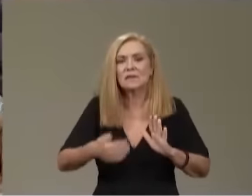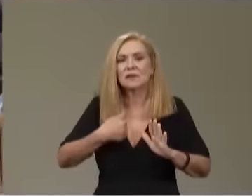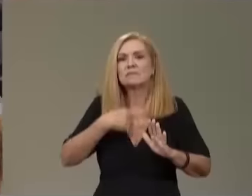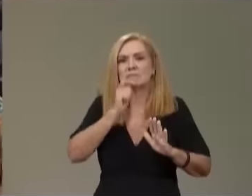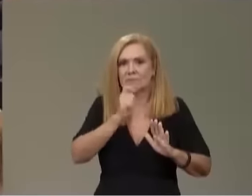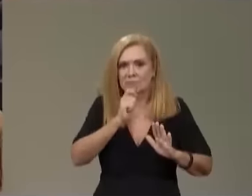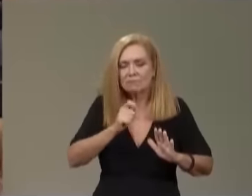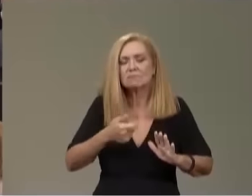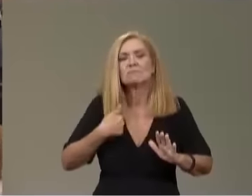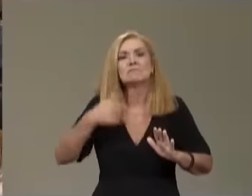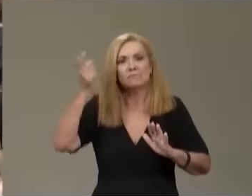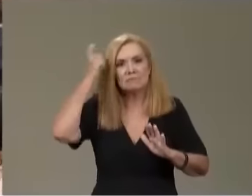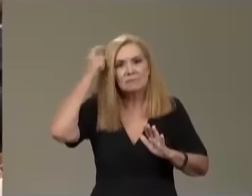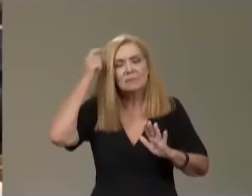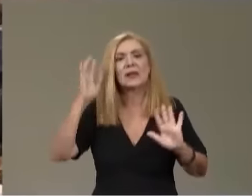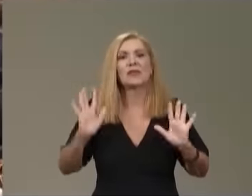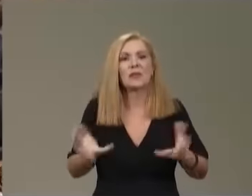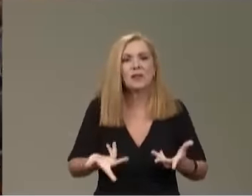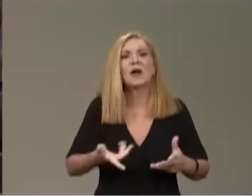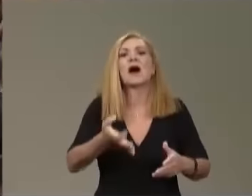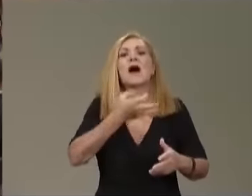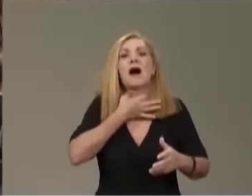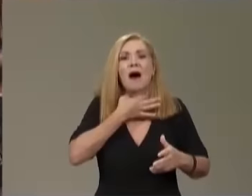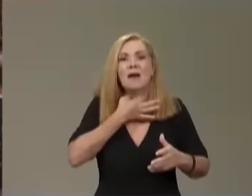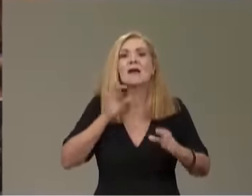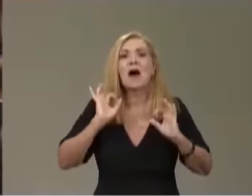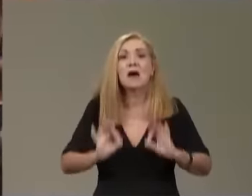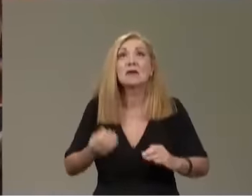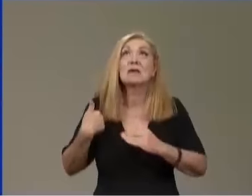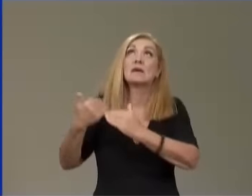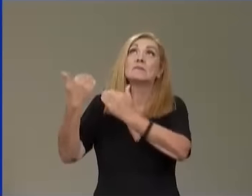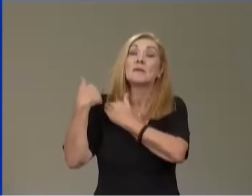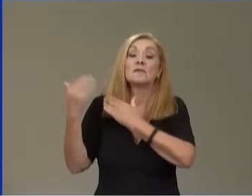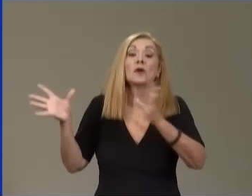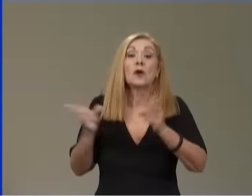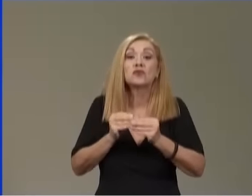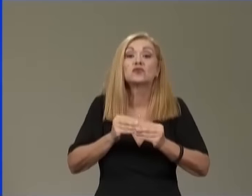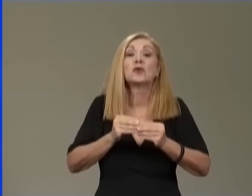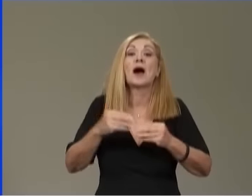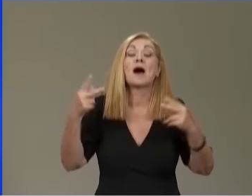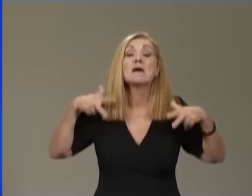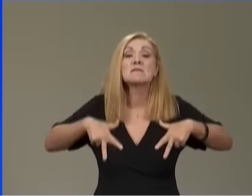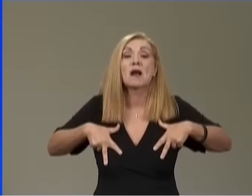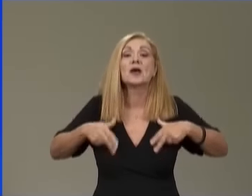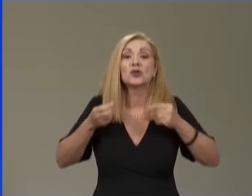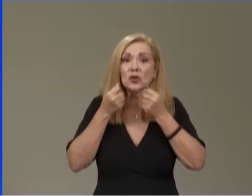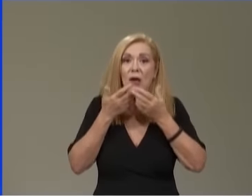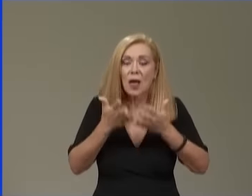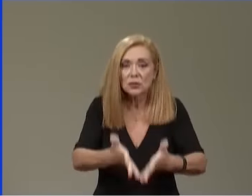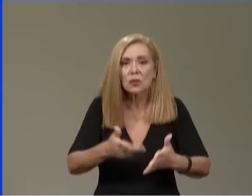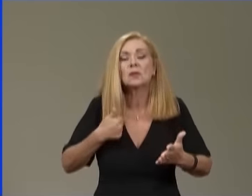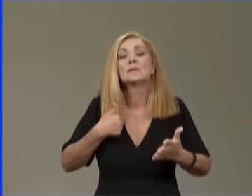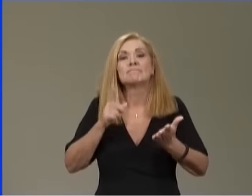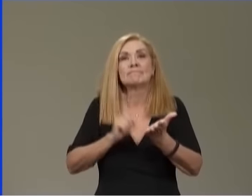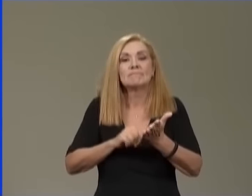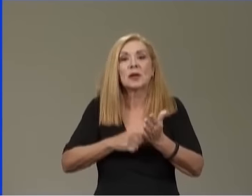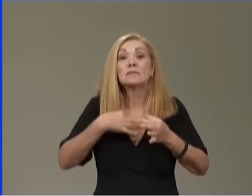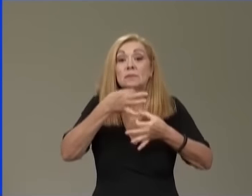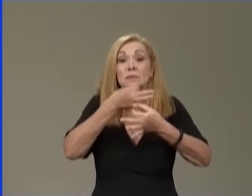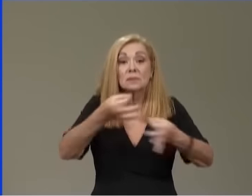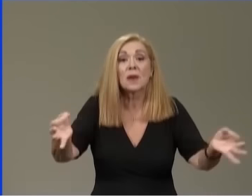δηλαδή η ανάγκη για δημοσιονομική υπευθυνότητα, με κάνει να καταστήσω σαφές ότι